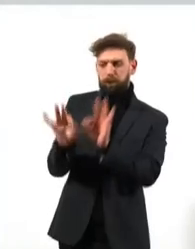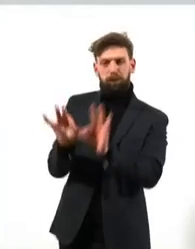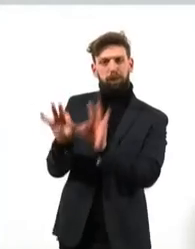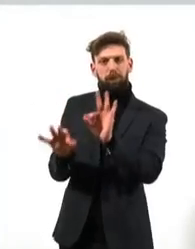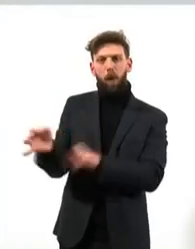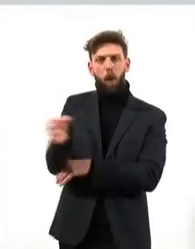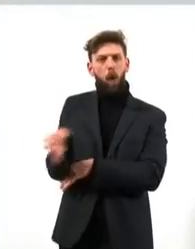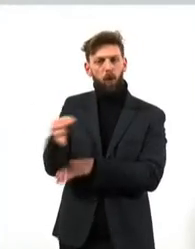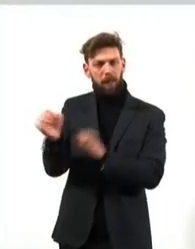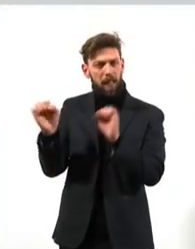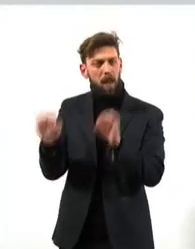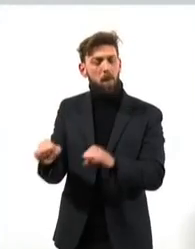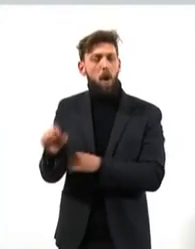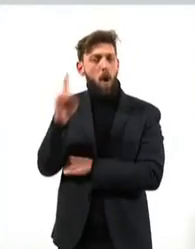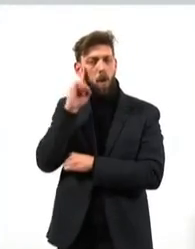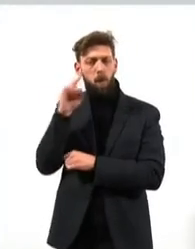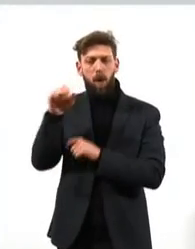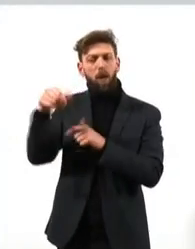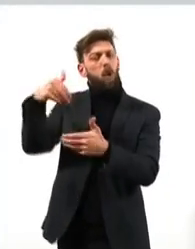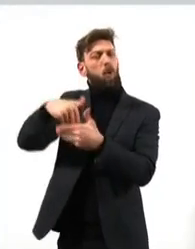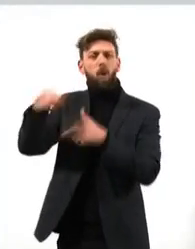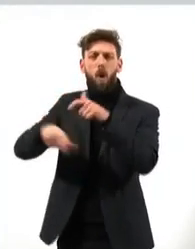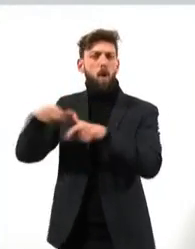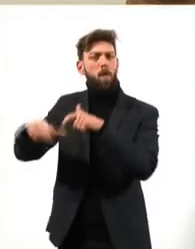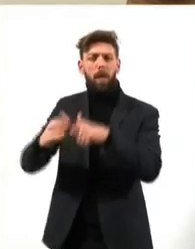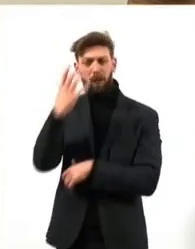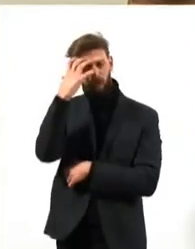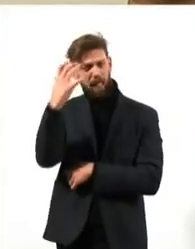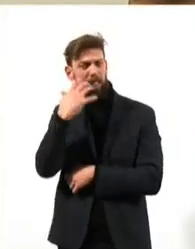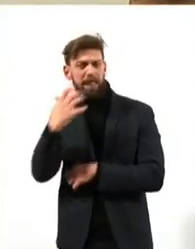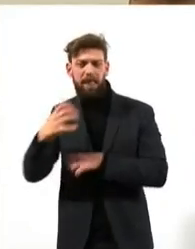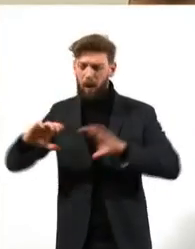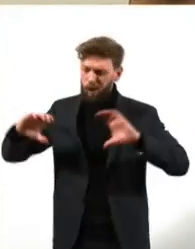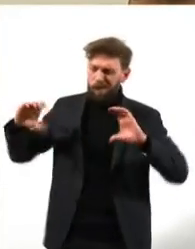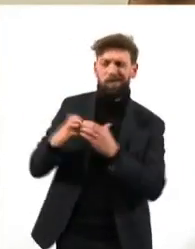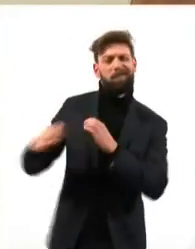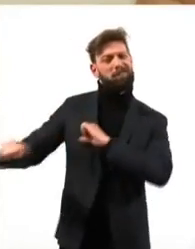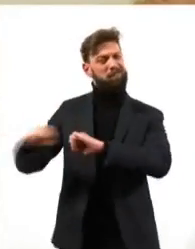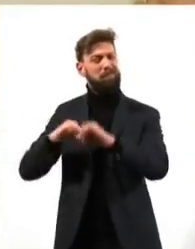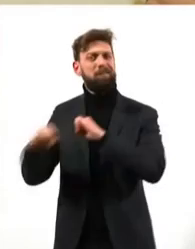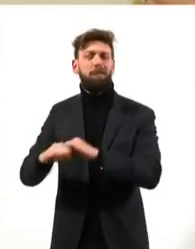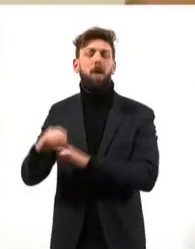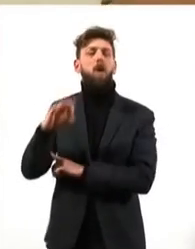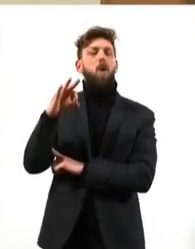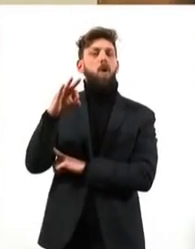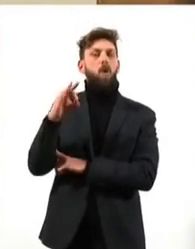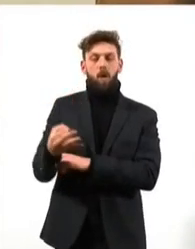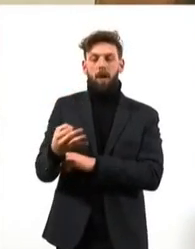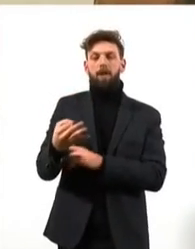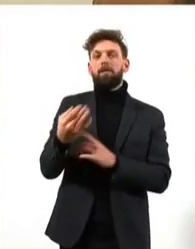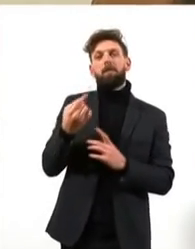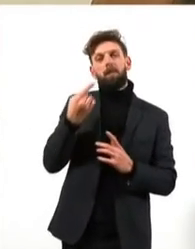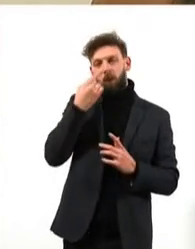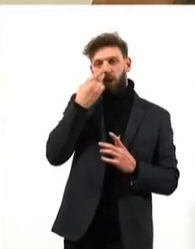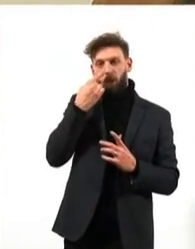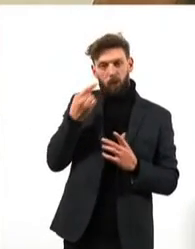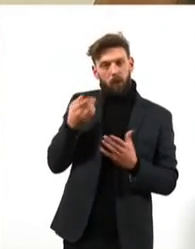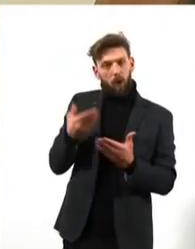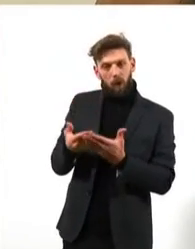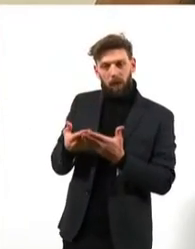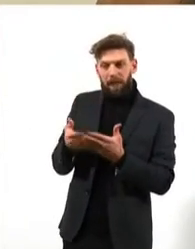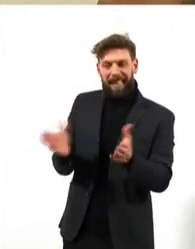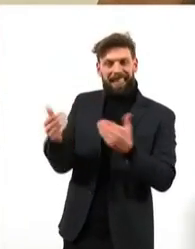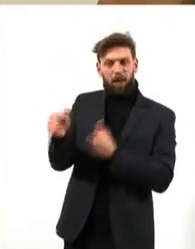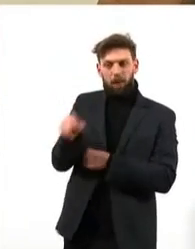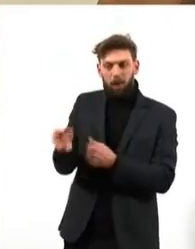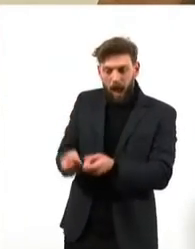beaucoup d'acteurs sérieux qui se mobilisent et il faudrait favoriser ce développement du coup de ce